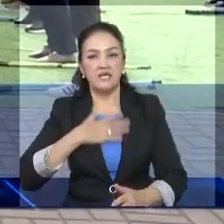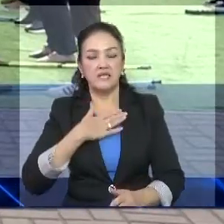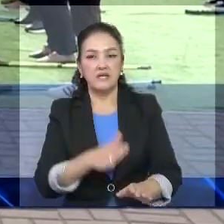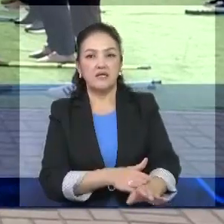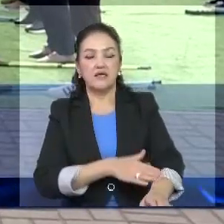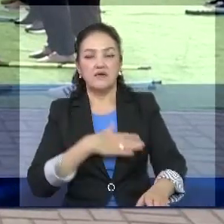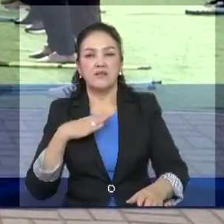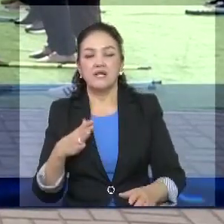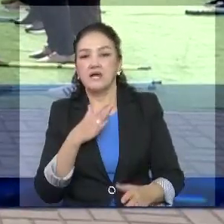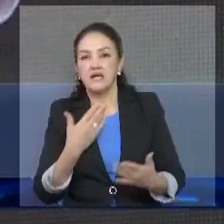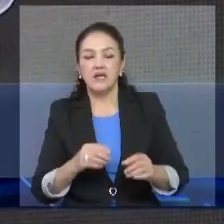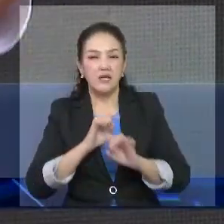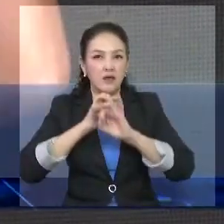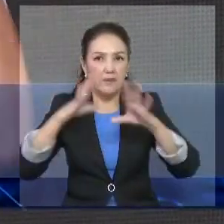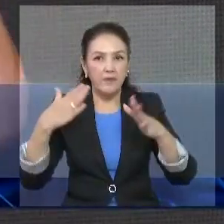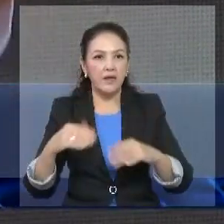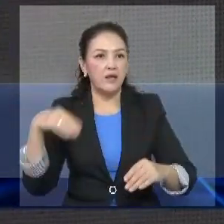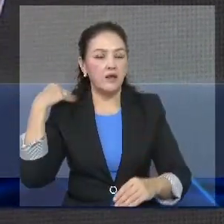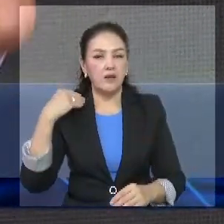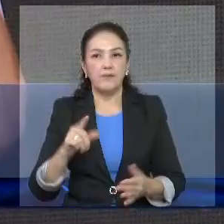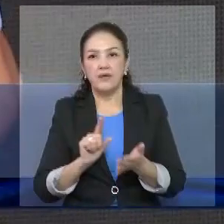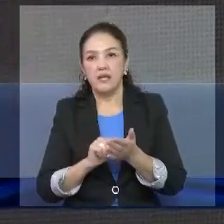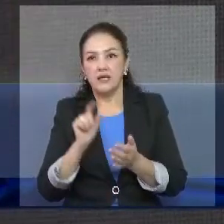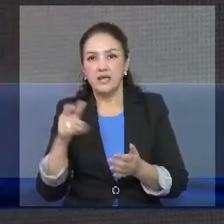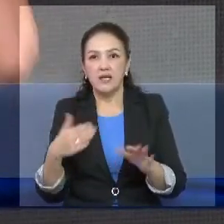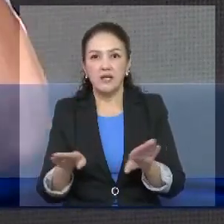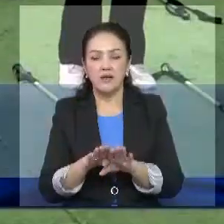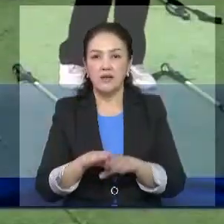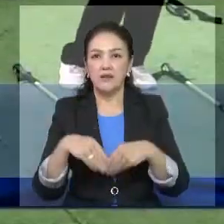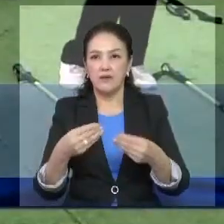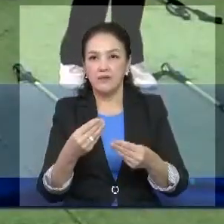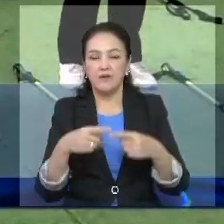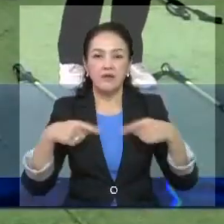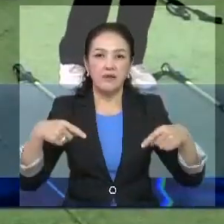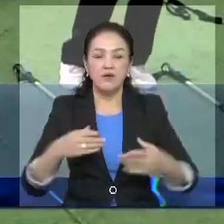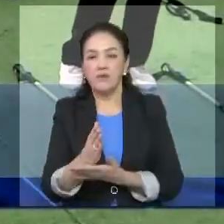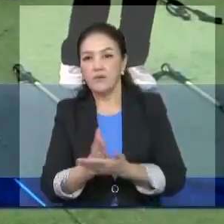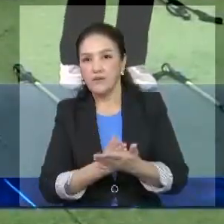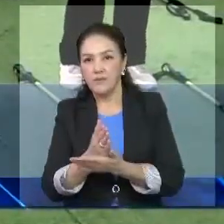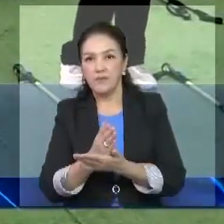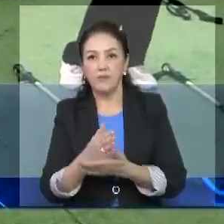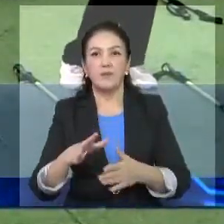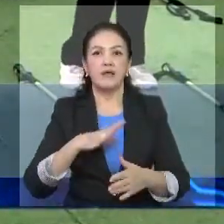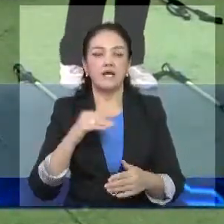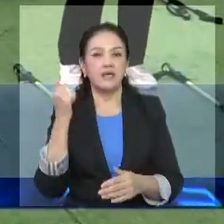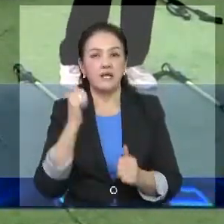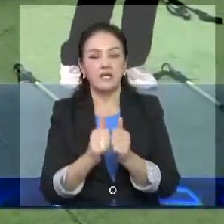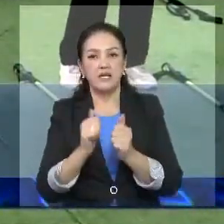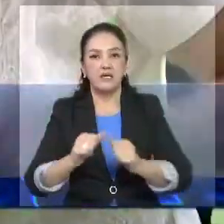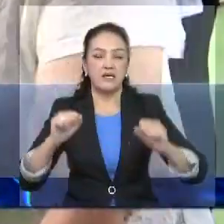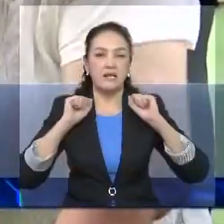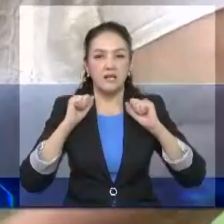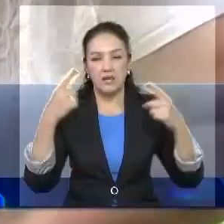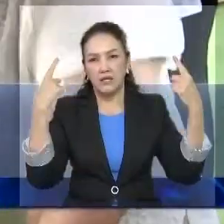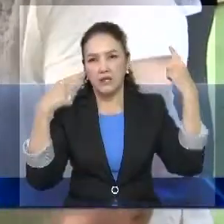долголетия набирают огромную популярность среди актюбинских пенсионеров, ведь там им предоставляются различные услуги. В основном это занятия спортом